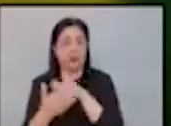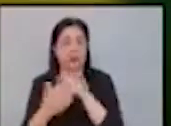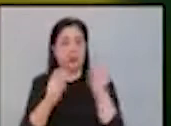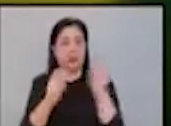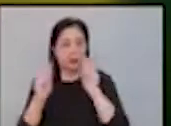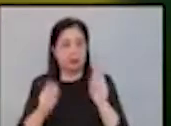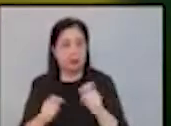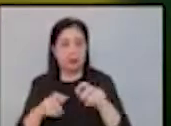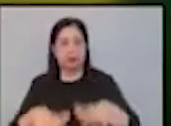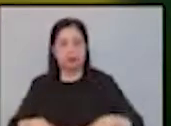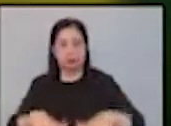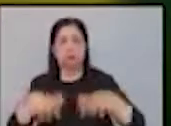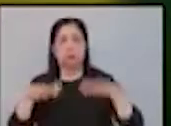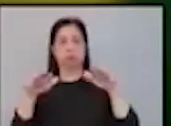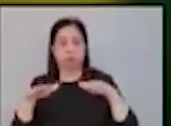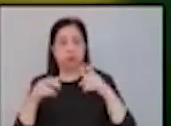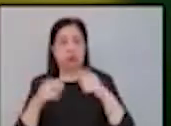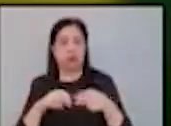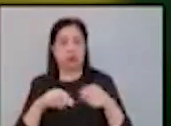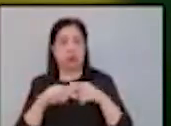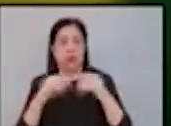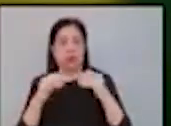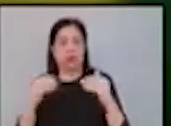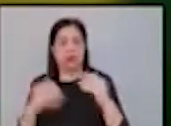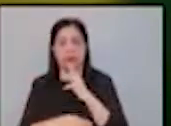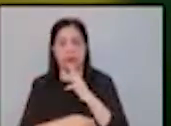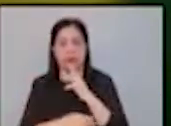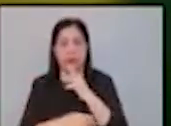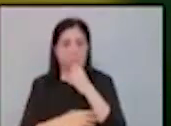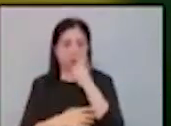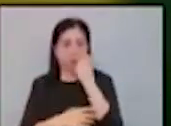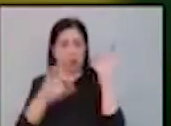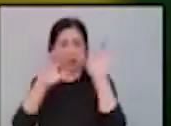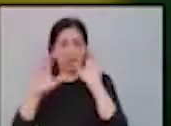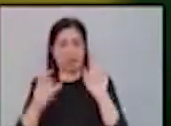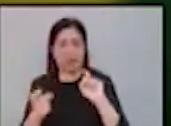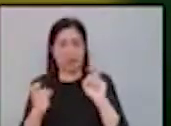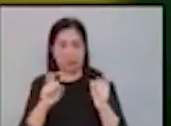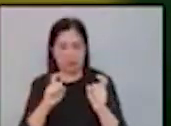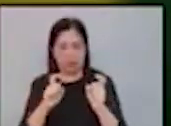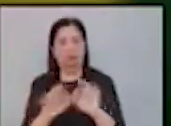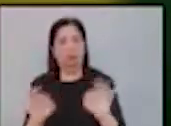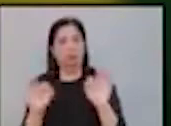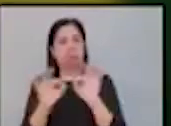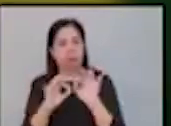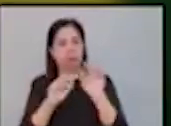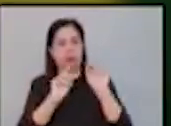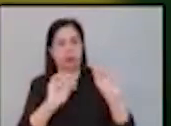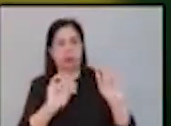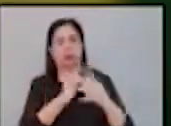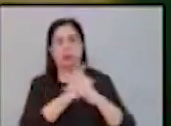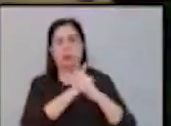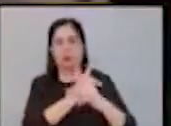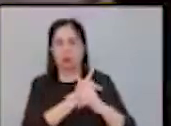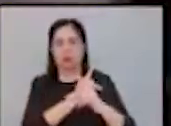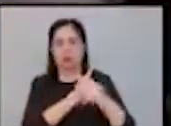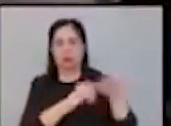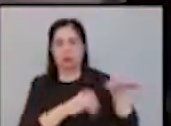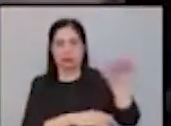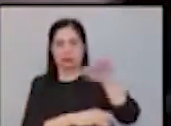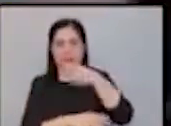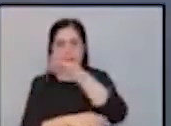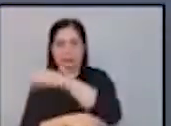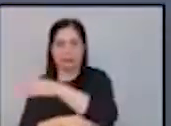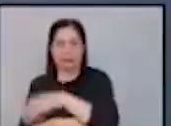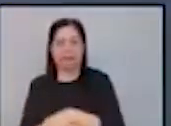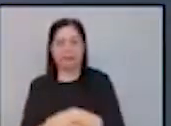pagbaha. At sa pagtaas ng level ng tubig bunsod ng climate change, importanteng maprotektahan ang bulubundukin. Matapos